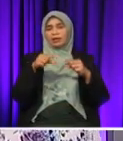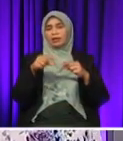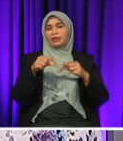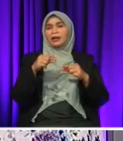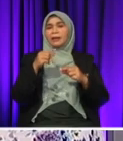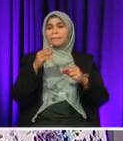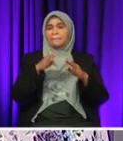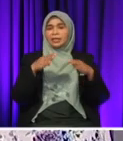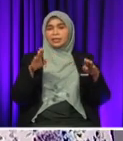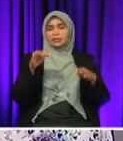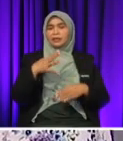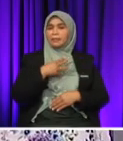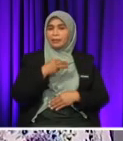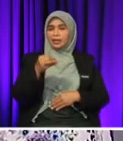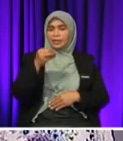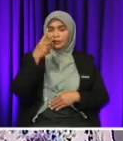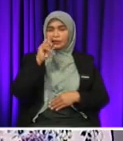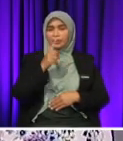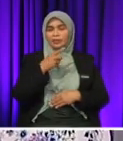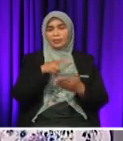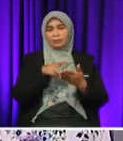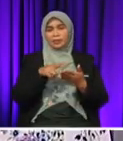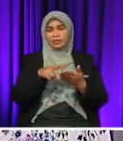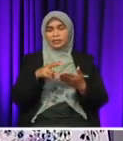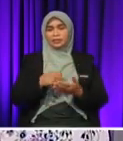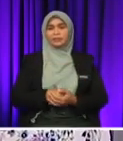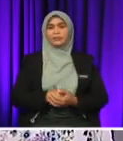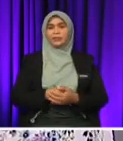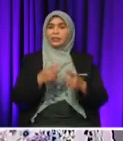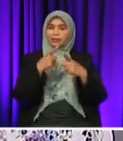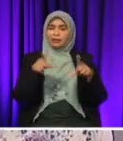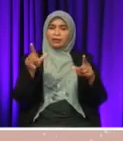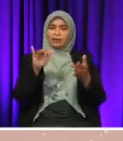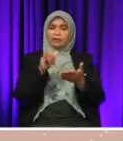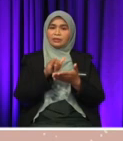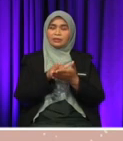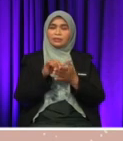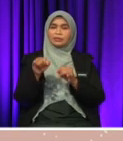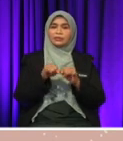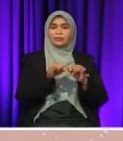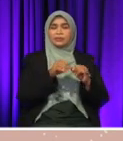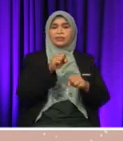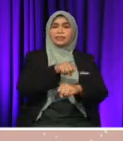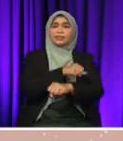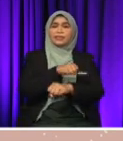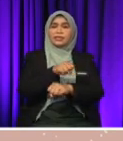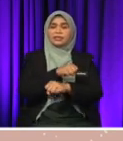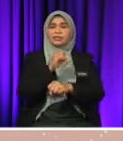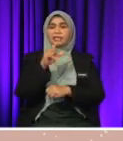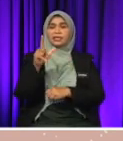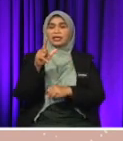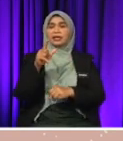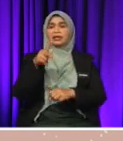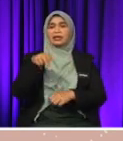untuk kita baca ataupun kita deklamasi selain itu juga saja di merupakan puisi modern yang